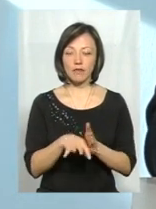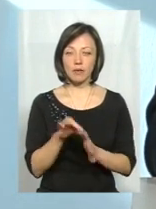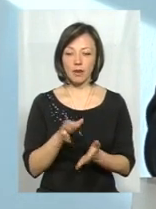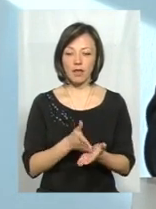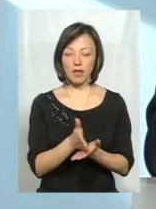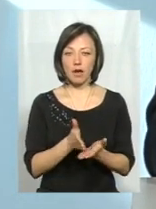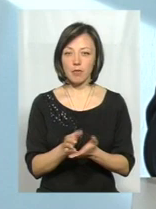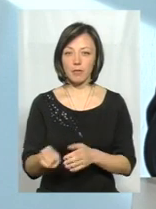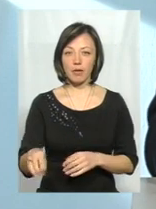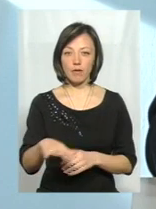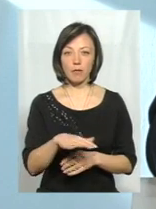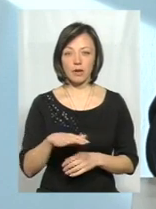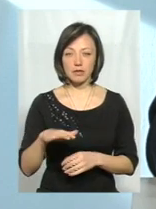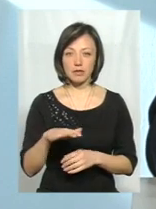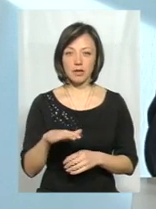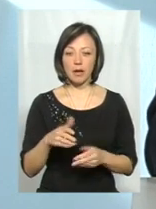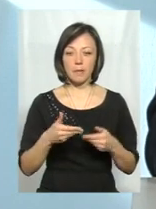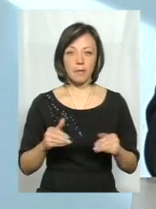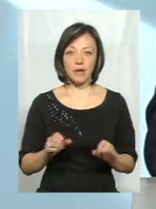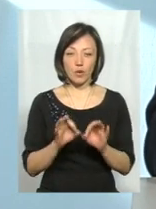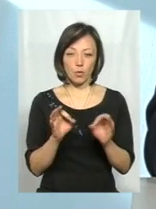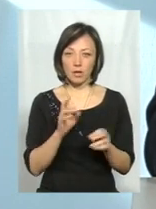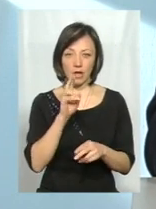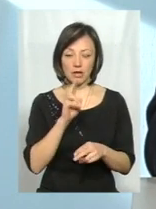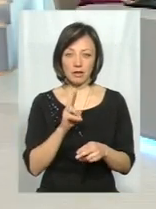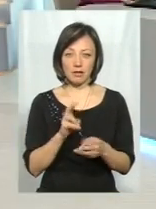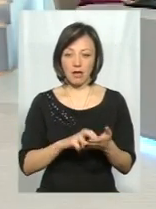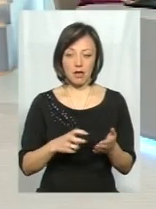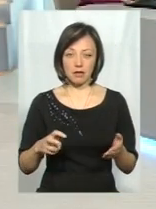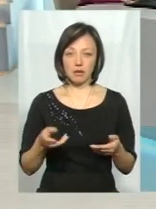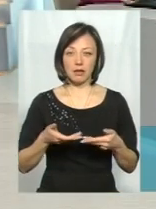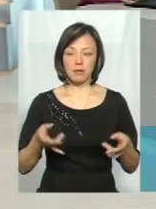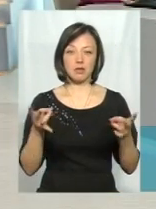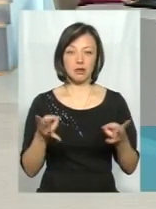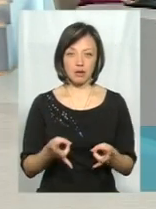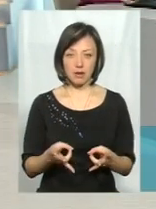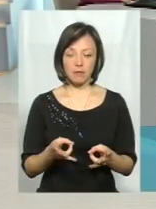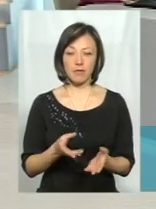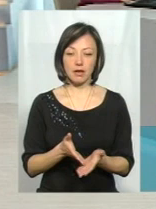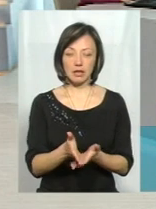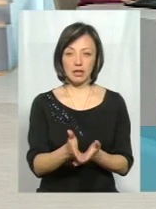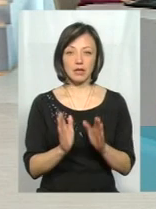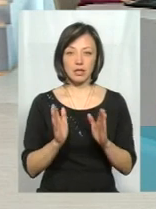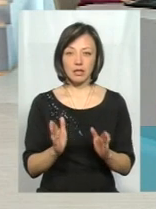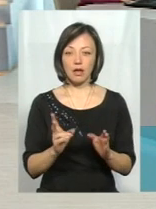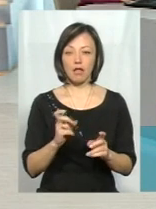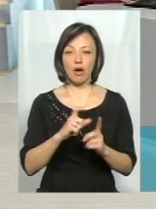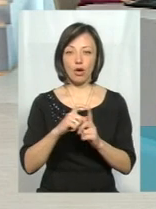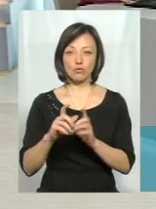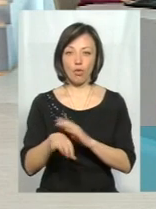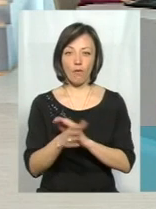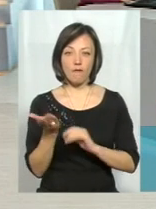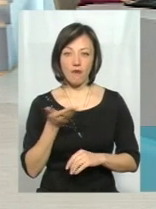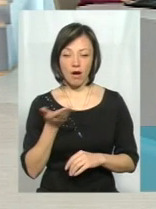напрямок європейський. Ми нікуди від цього не дінемося. Нам треба йти не тільки на словах, не